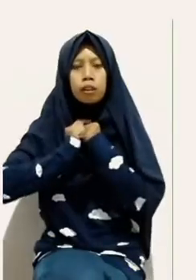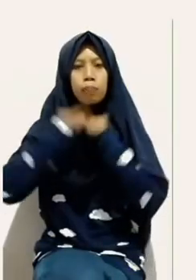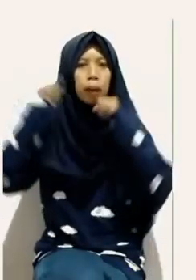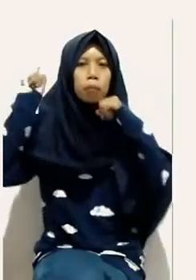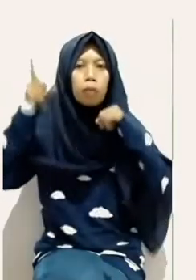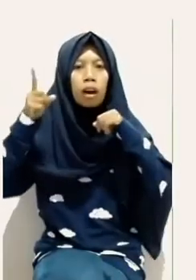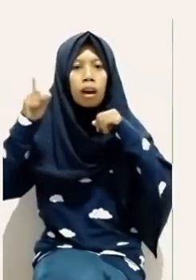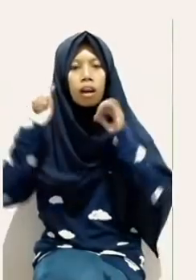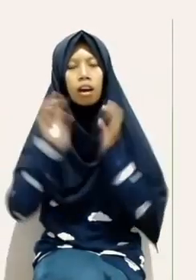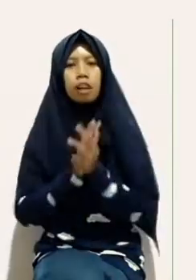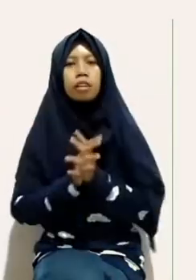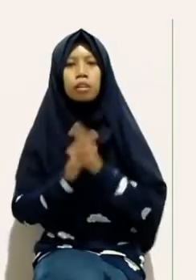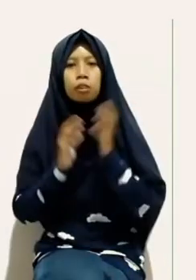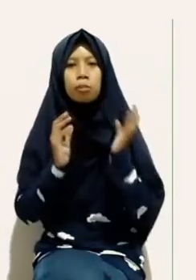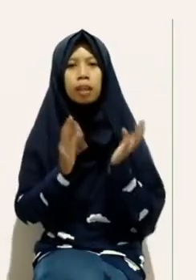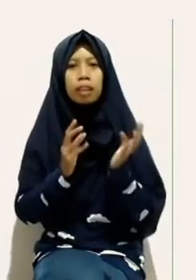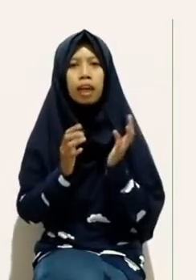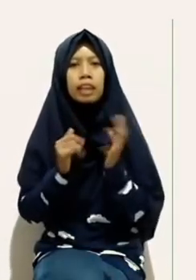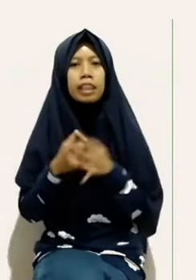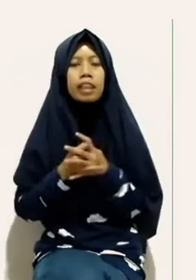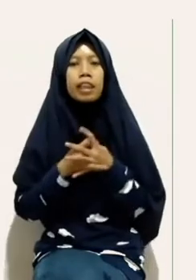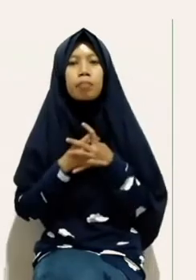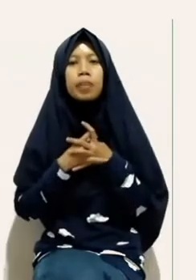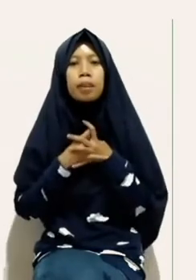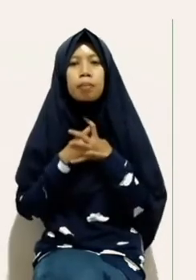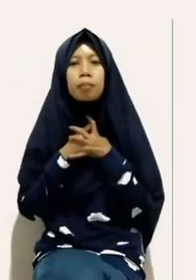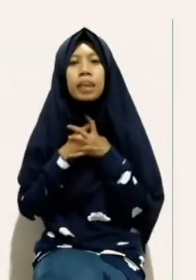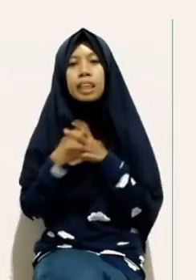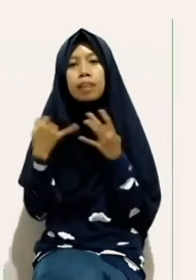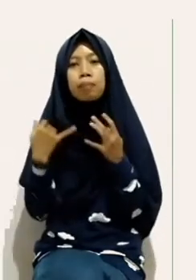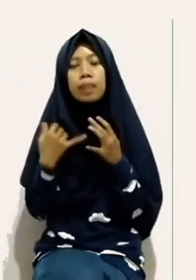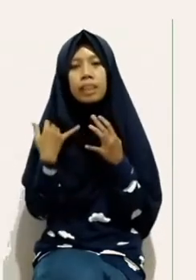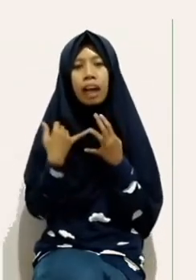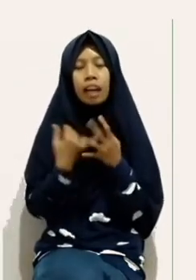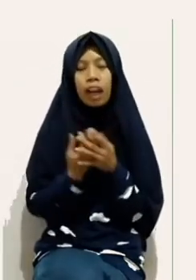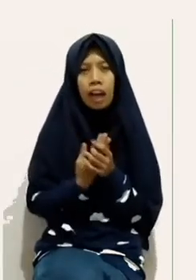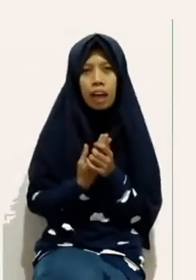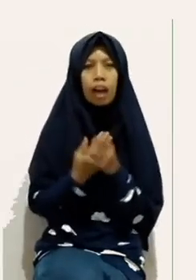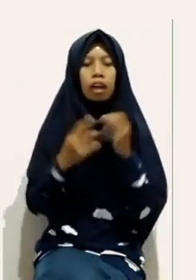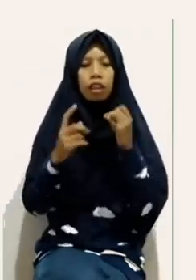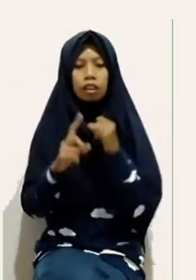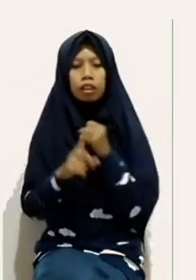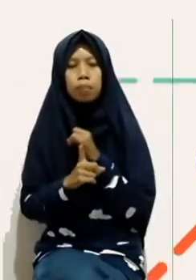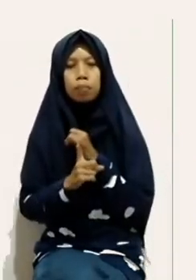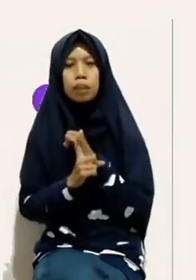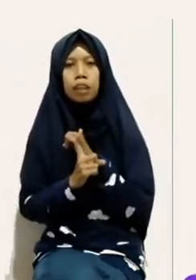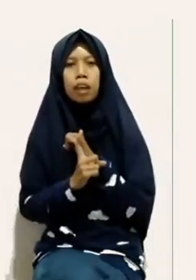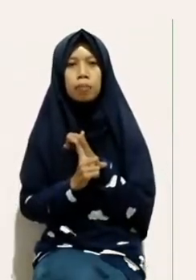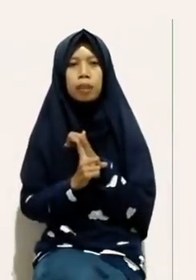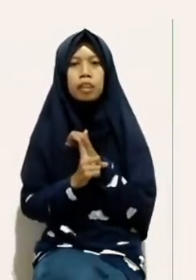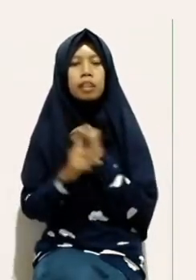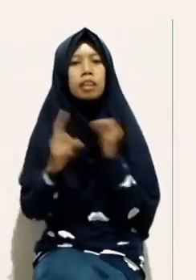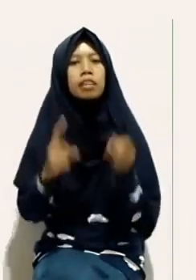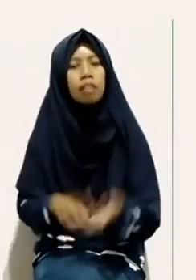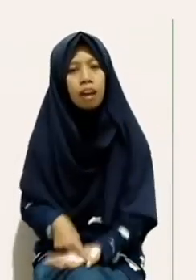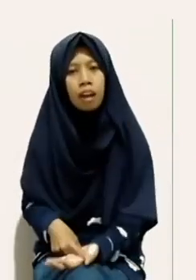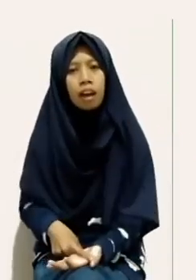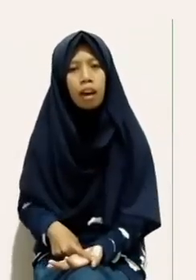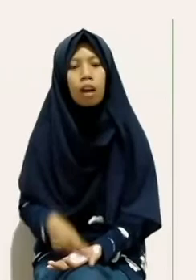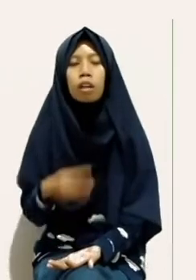kita ada di Papua ada di Sumatera kita tetap tak berbicara tetap bisa